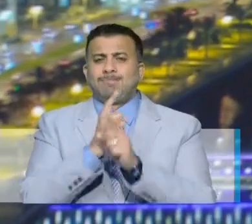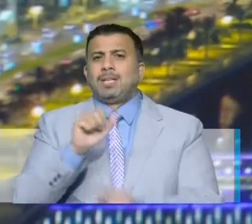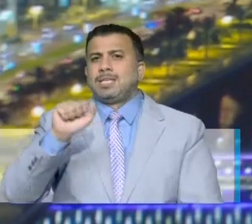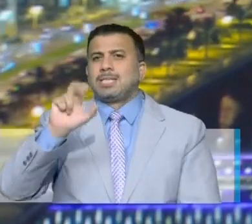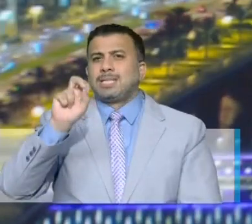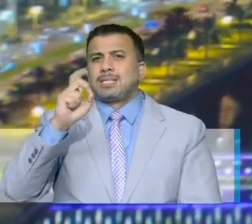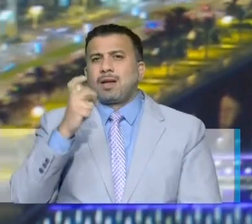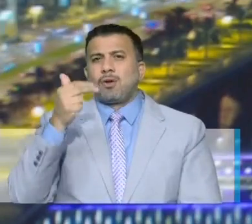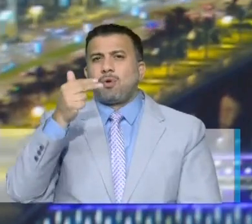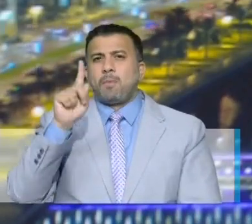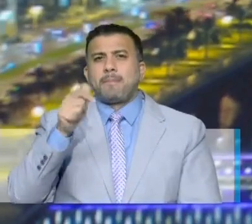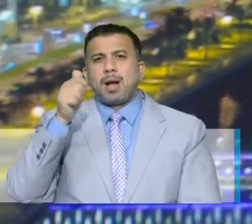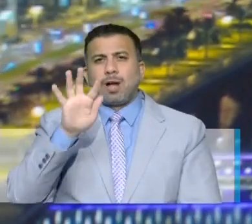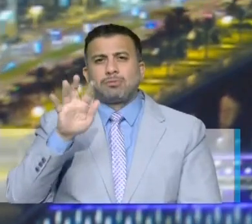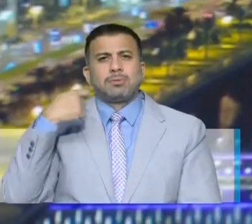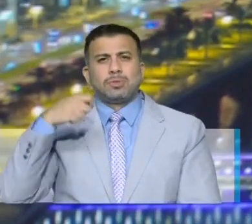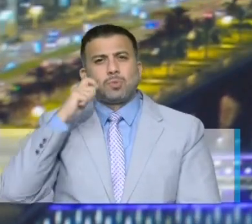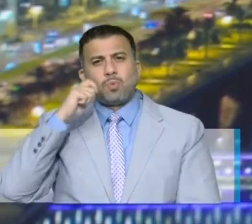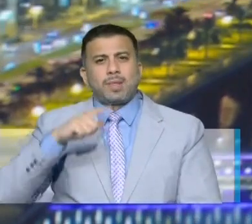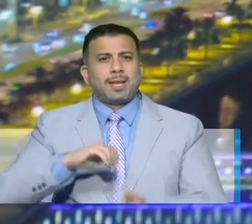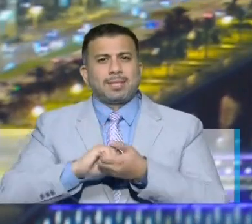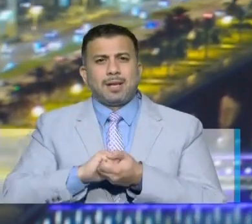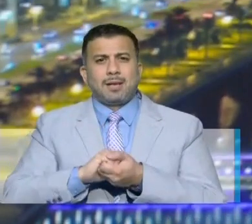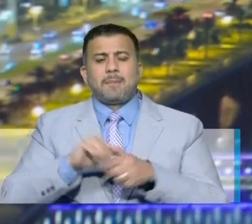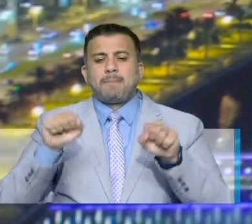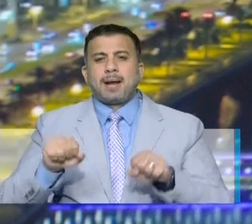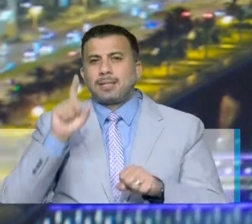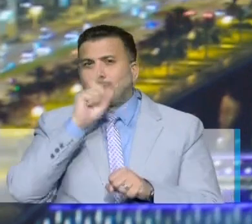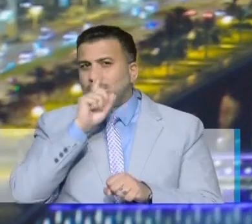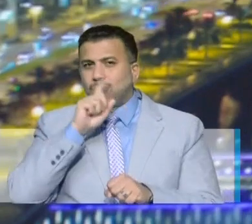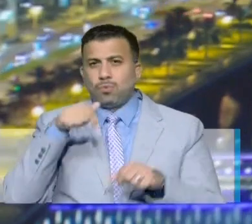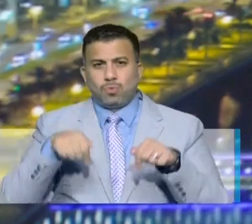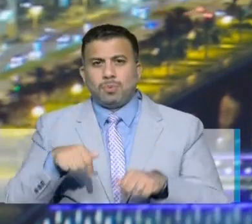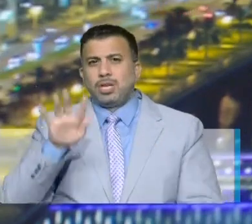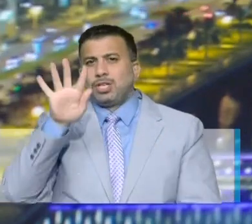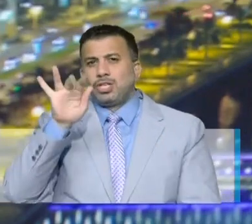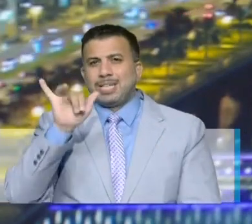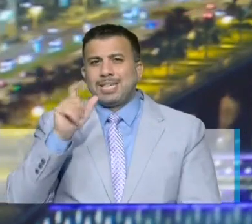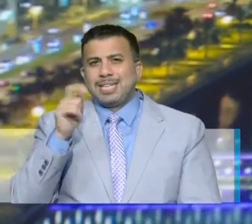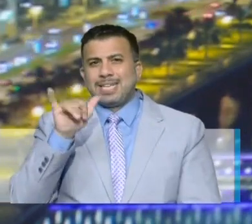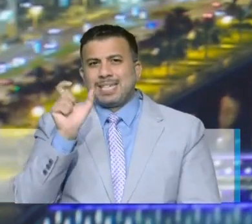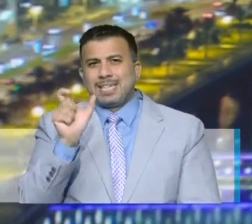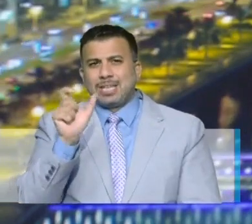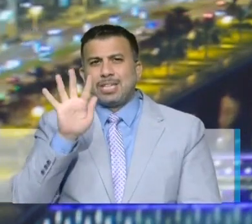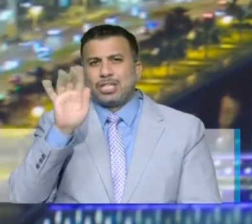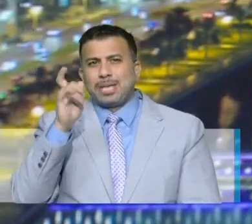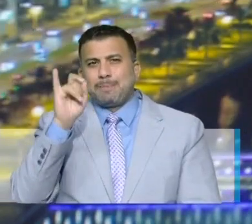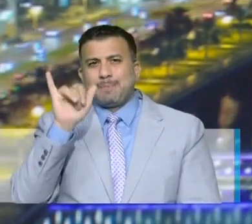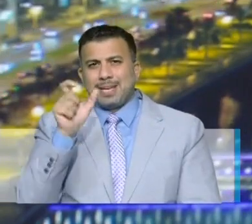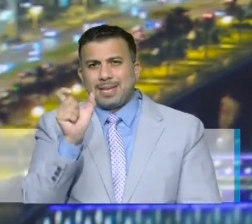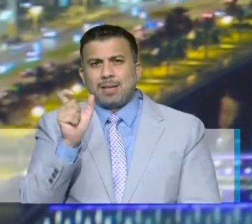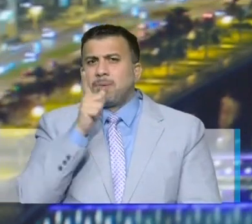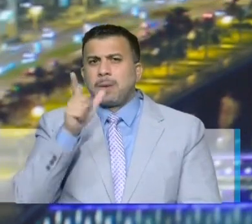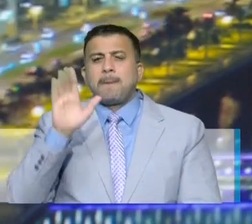استقبل معالي صقر غباش رئيس المجلس الوطني الاتحادي في مقر المجلس بابو ظبي اليوم معالي شيرين شارمين شودري